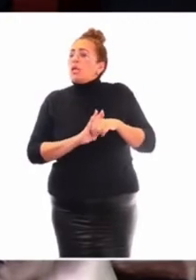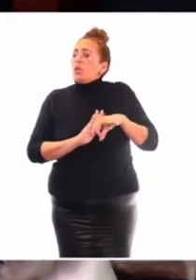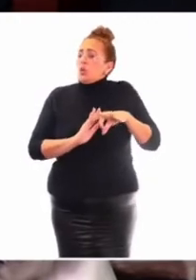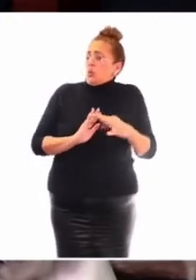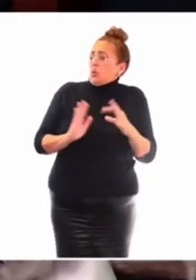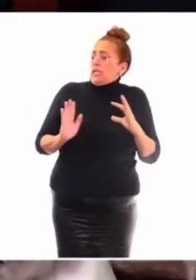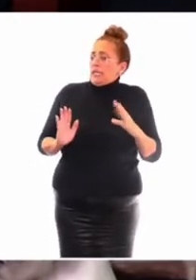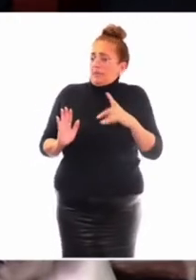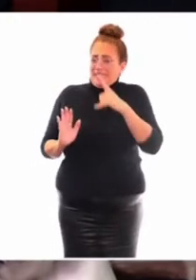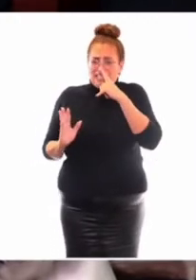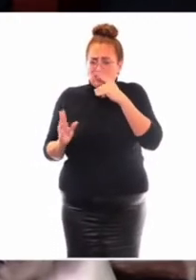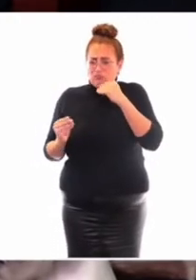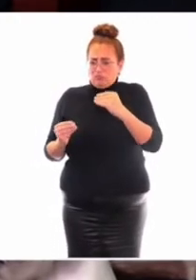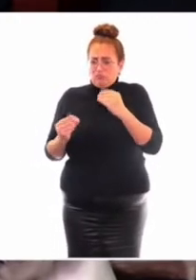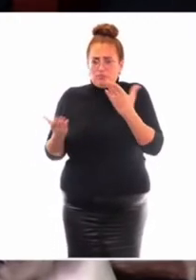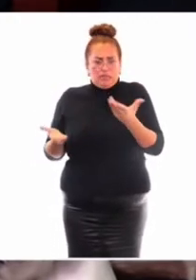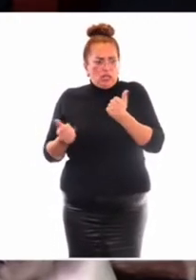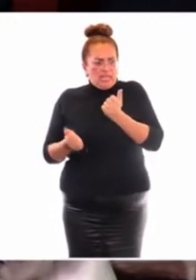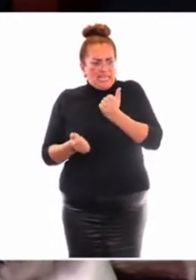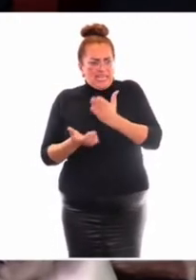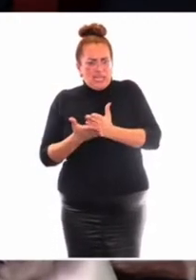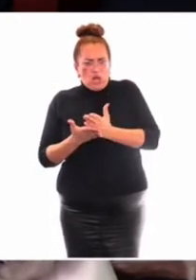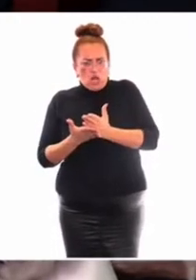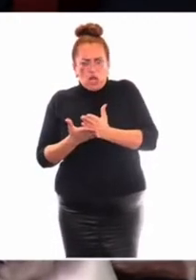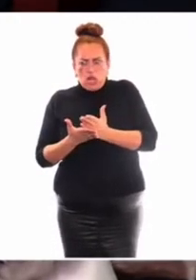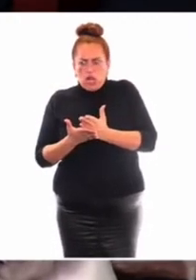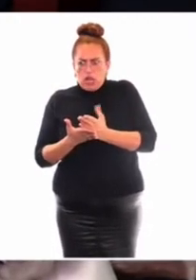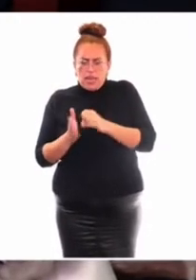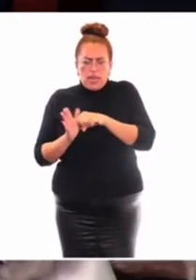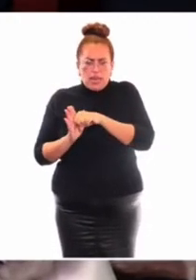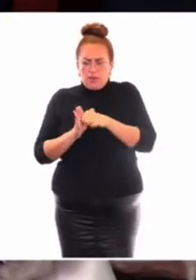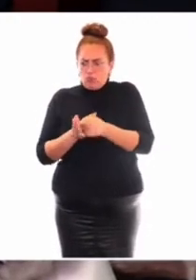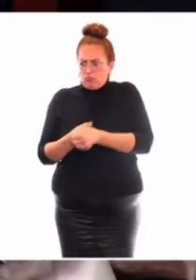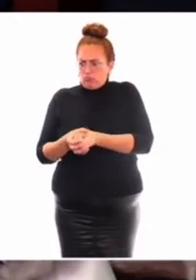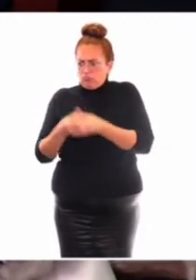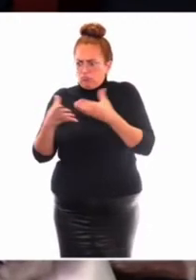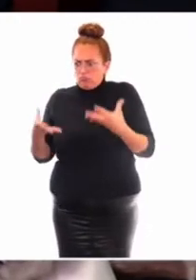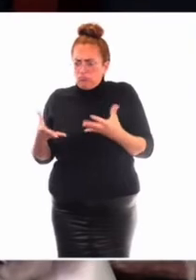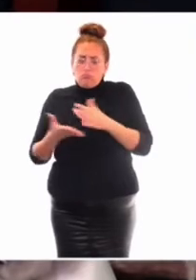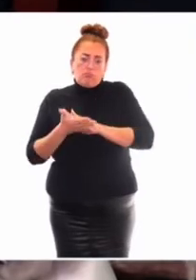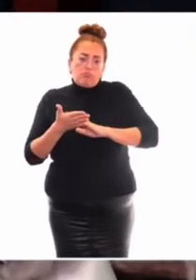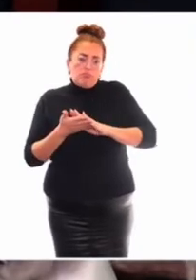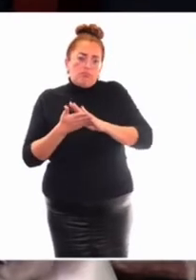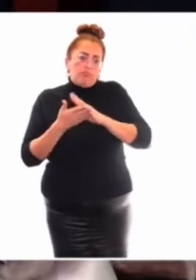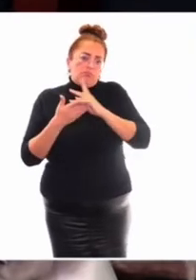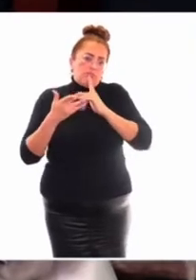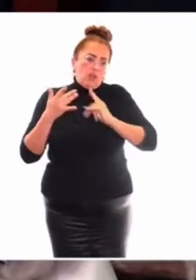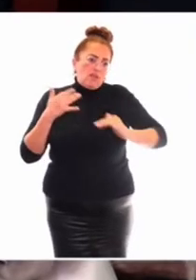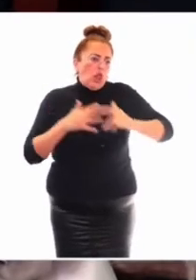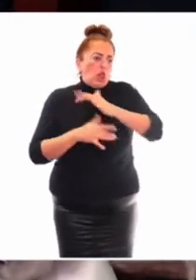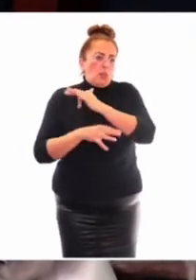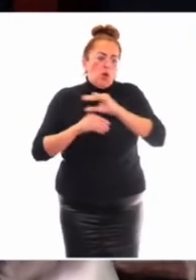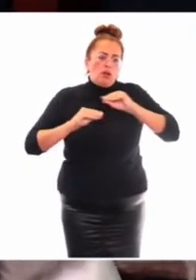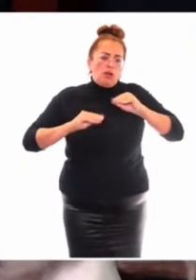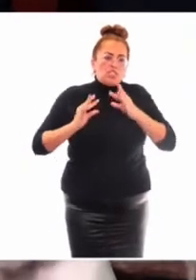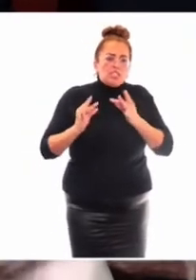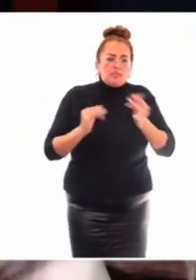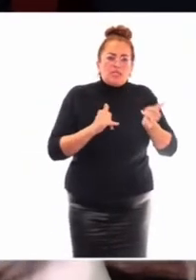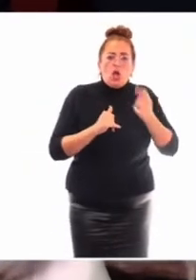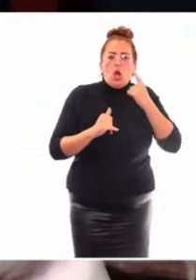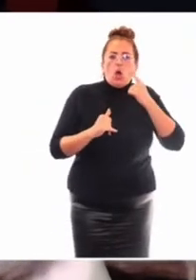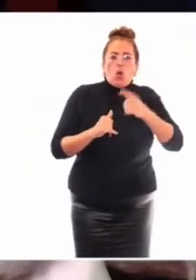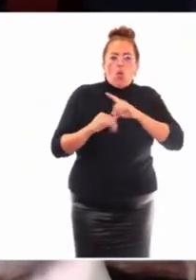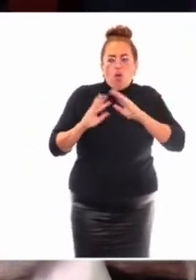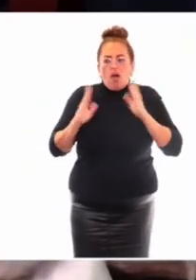sont beaucoup plus nombreuses en prioritaire ou en QPV, alors que la sensibilisation à l'environnement ne peut pas être un sujet exclusivement réservé à